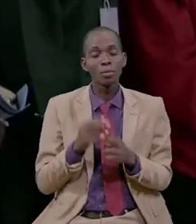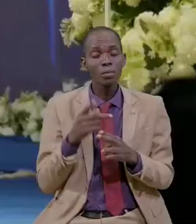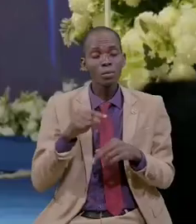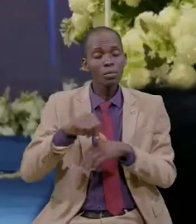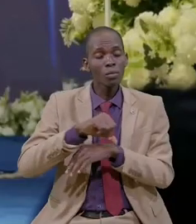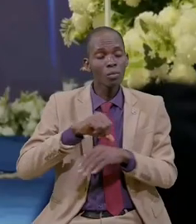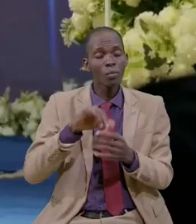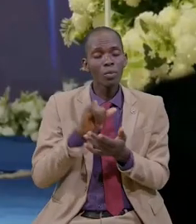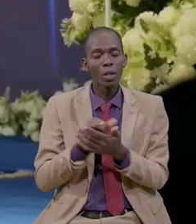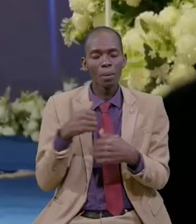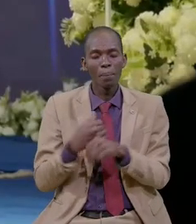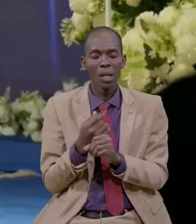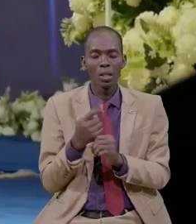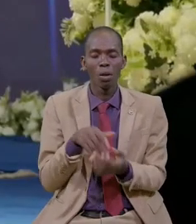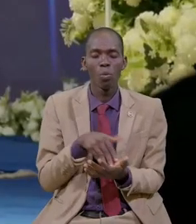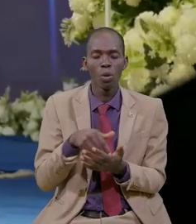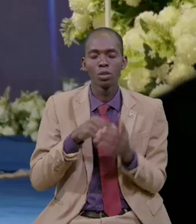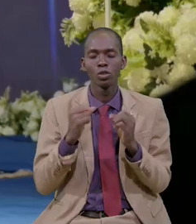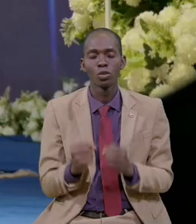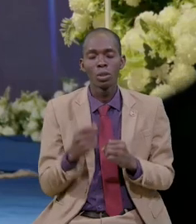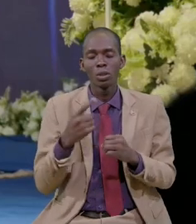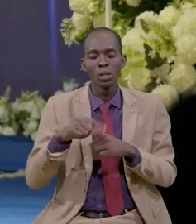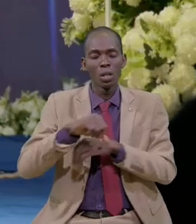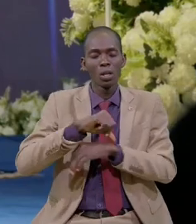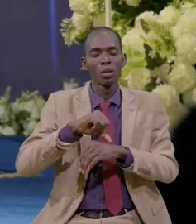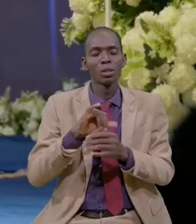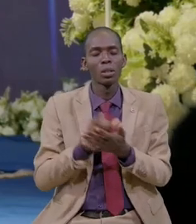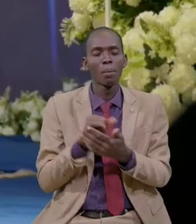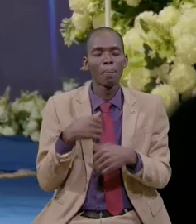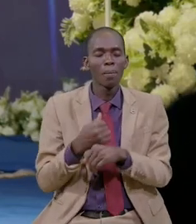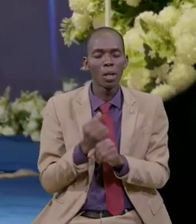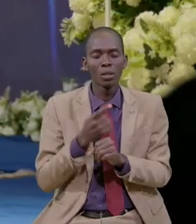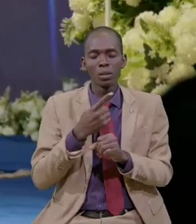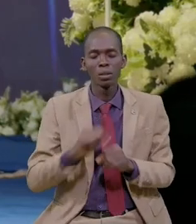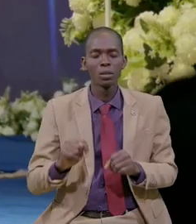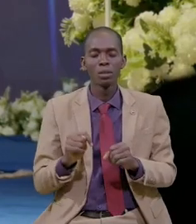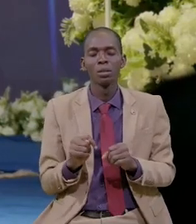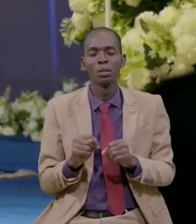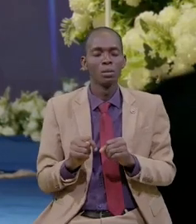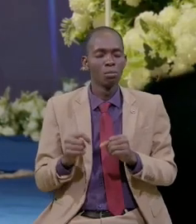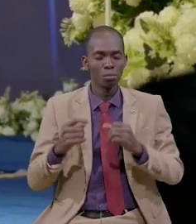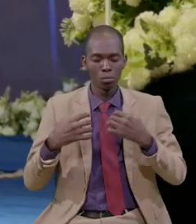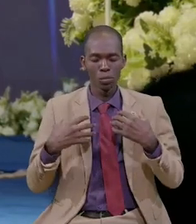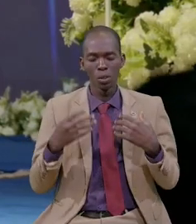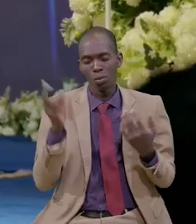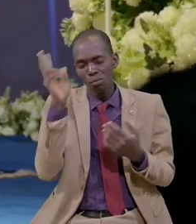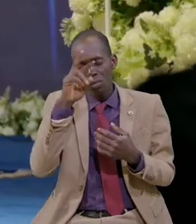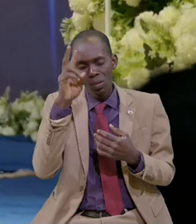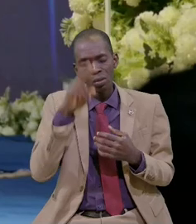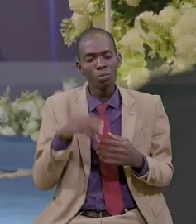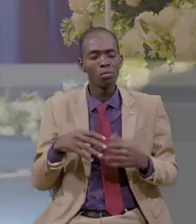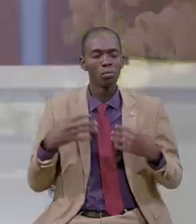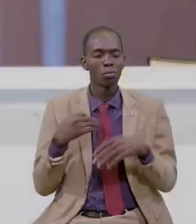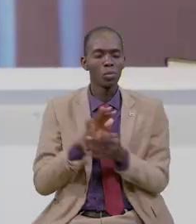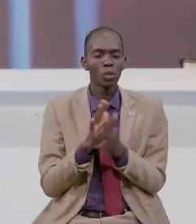L'onction qui rend les faibles forts. L'onction qui rend les poltrons